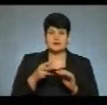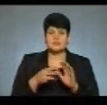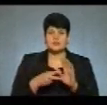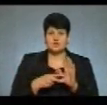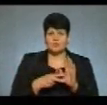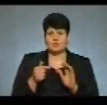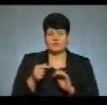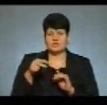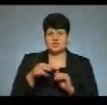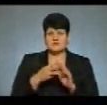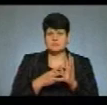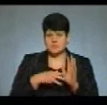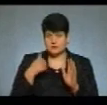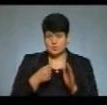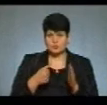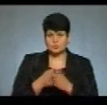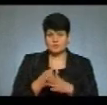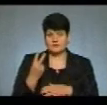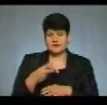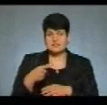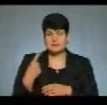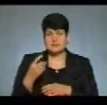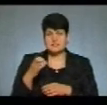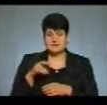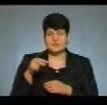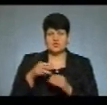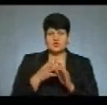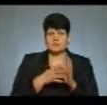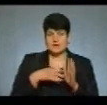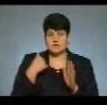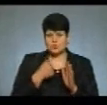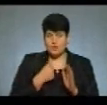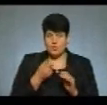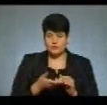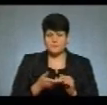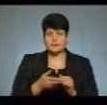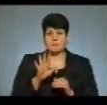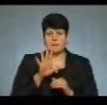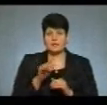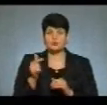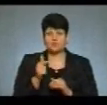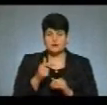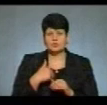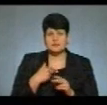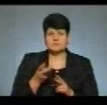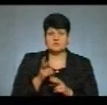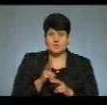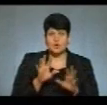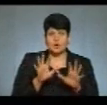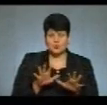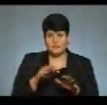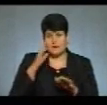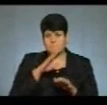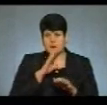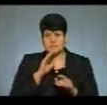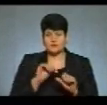грудня 2018 по 21 січня 2019 року. Зазначу, 5 грудня до нас звернулась голова батьківського